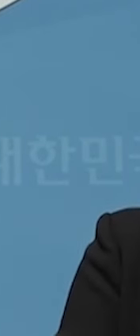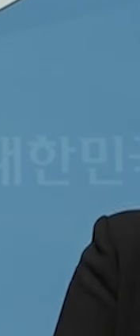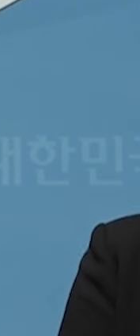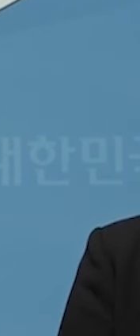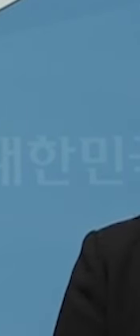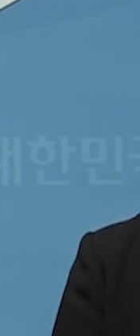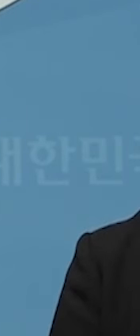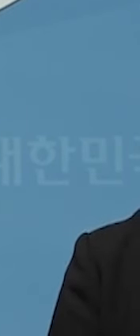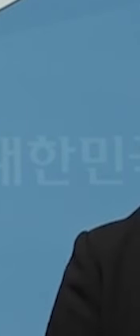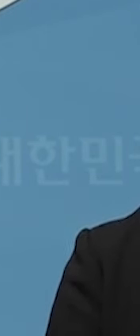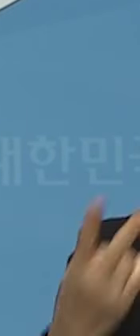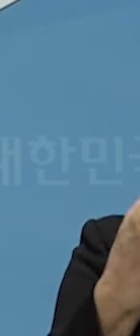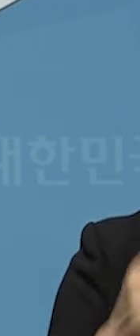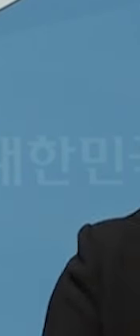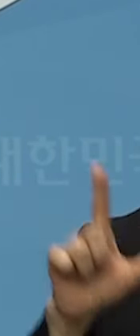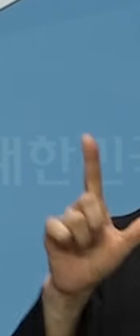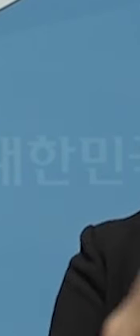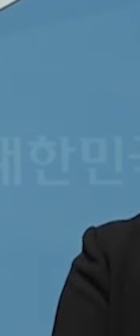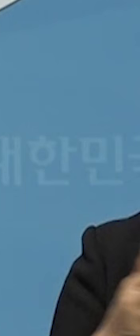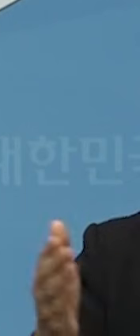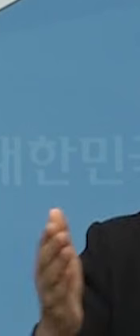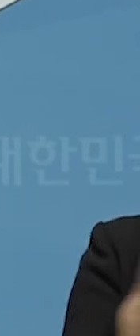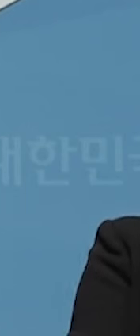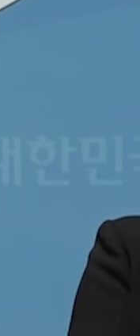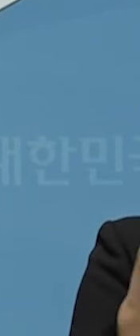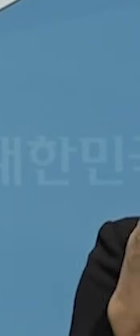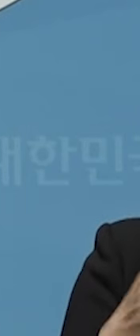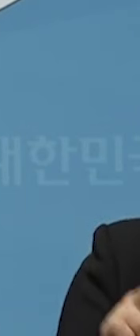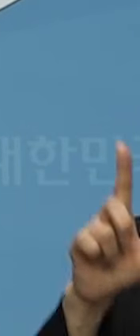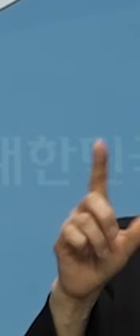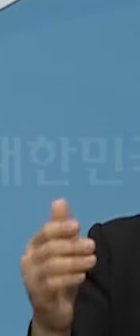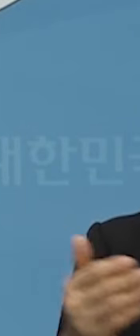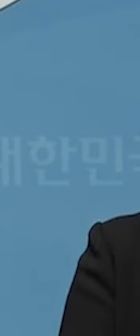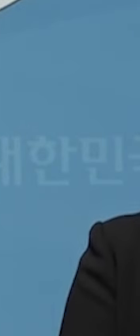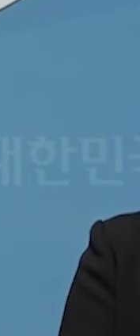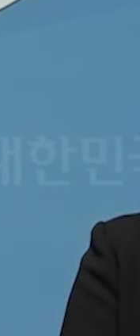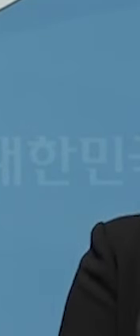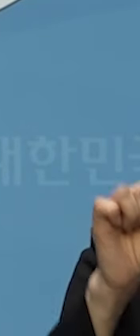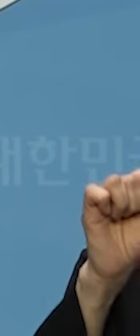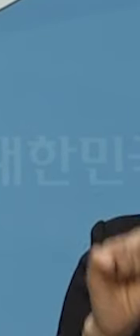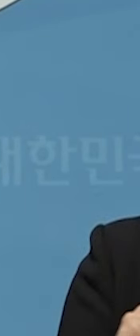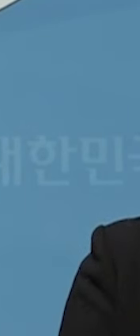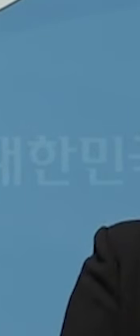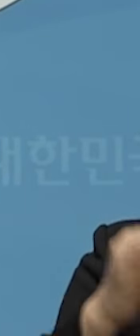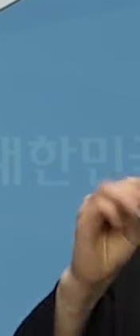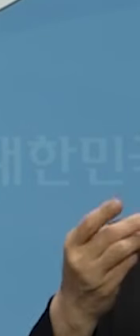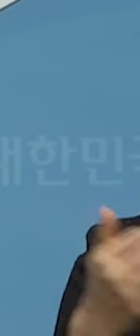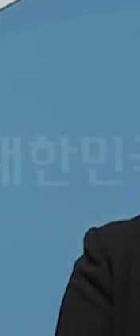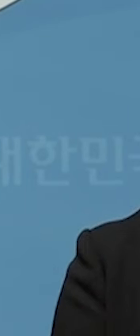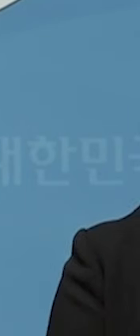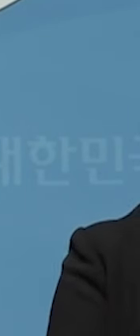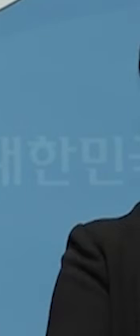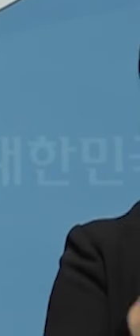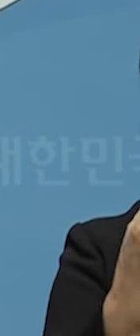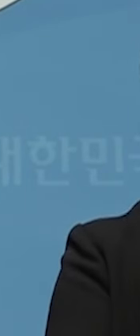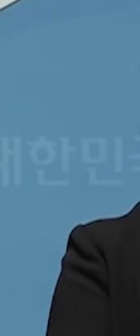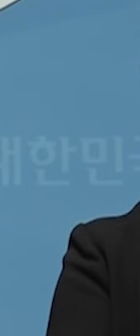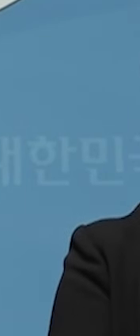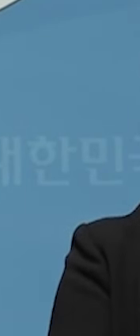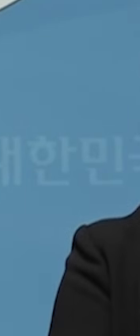도입하였습니다. 2001년부터 2022년까지 스포츠 토토의 누적 수익금은